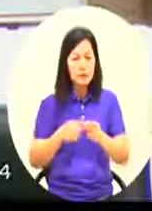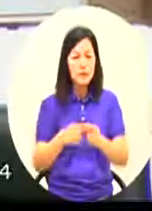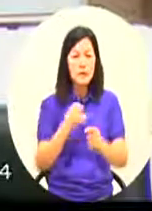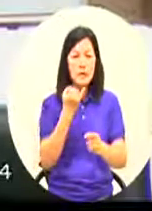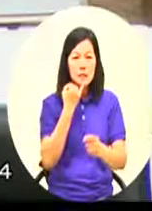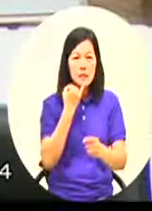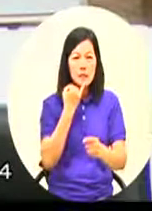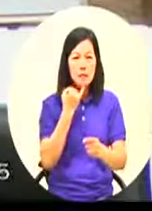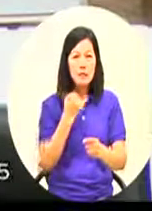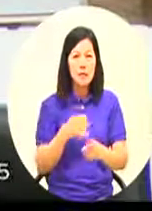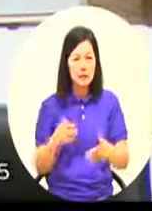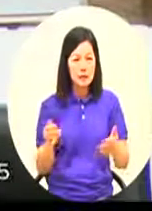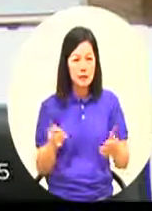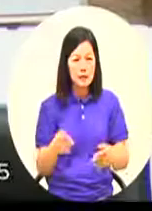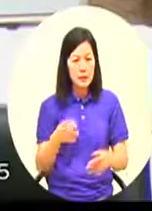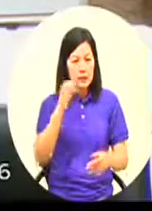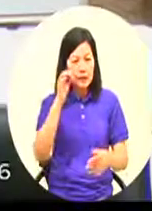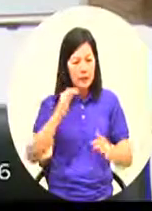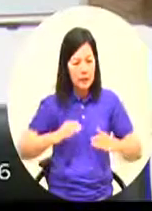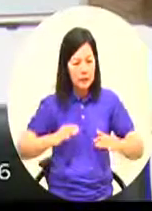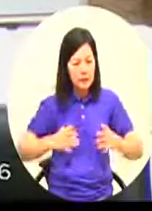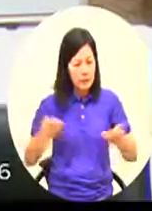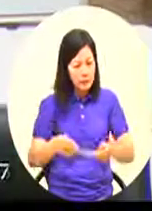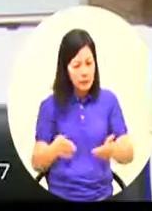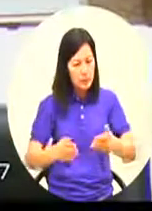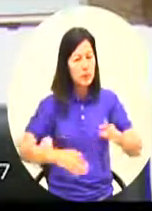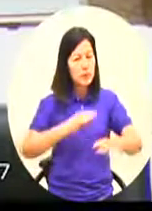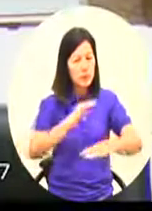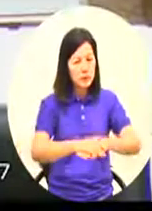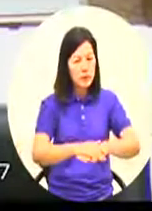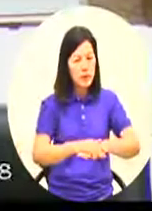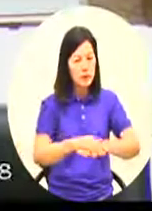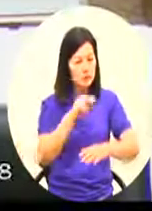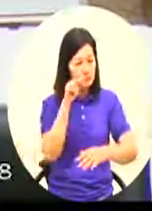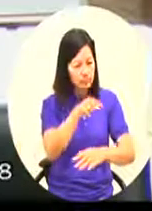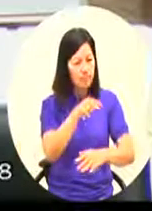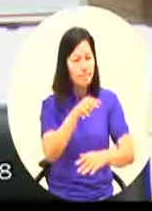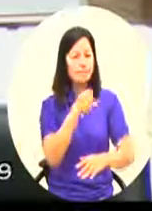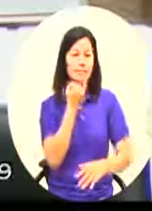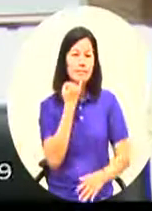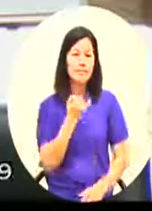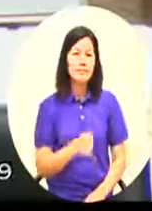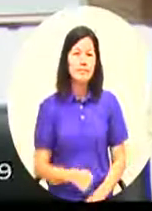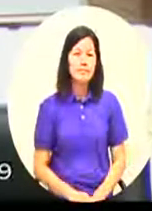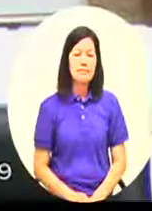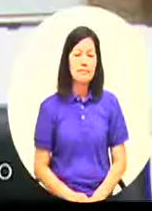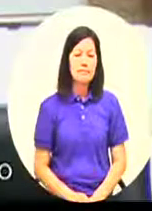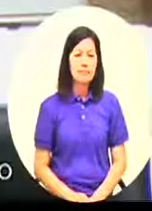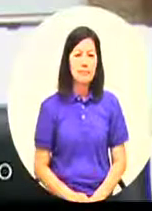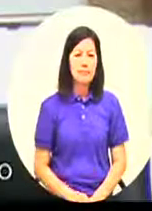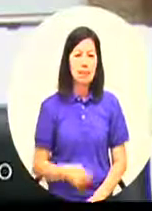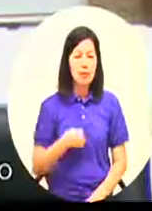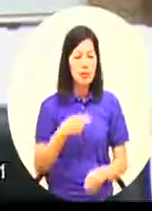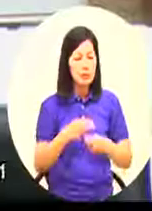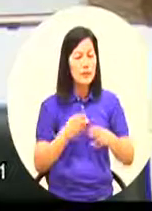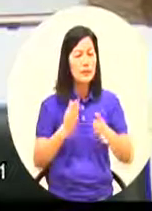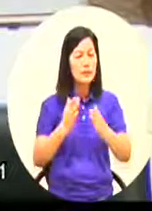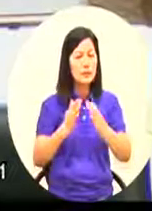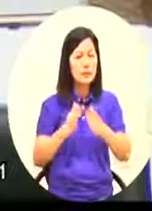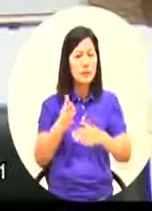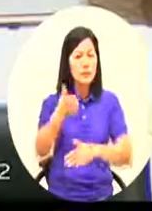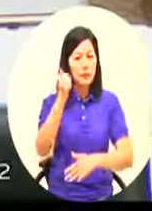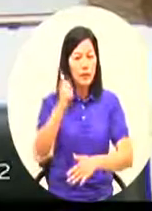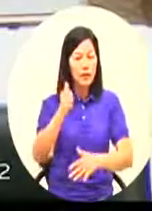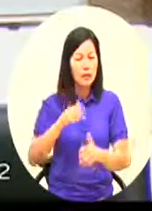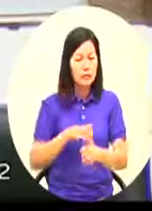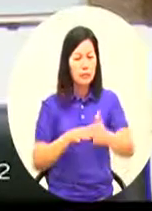可以看到成果。那么我相信市长领导